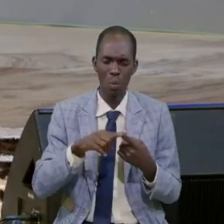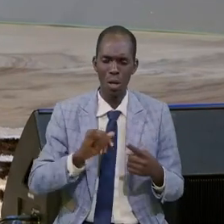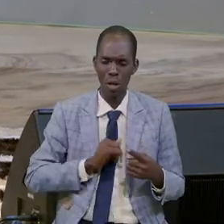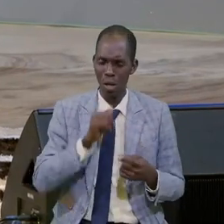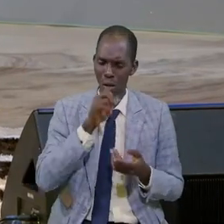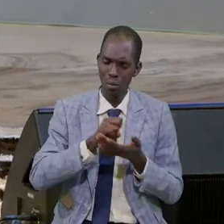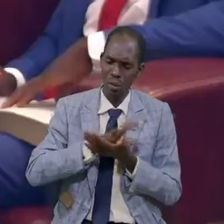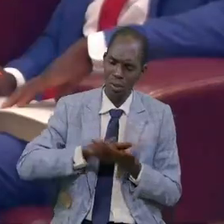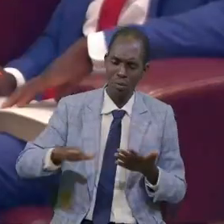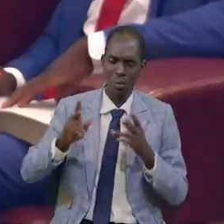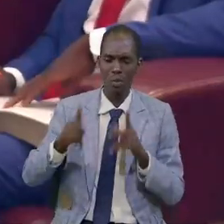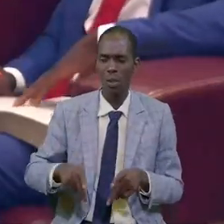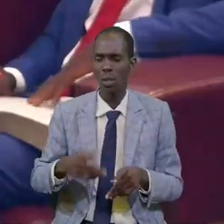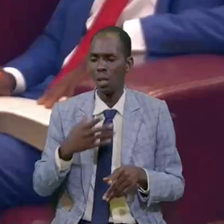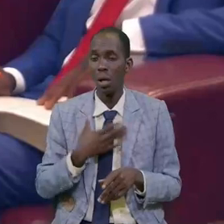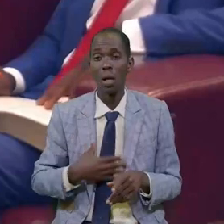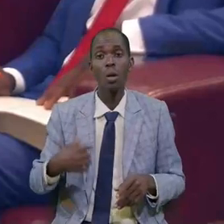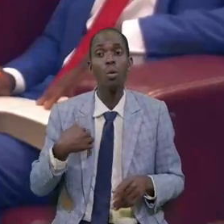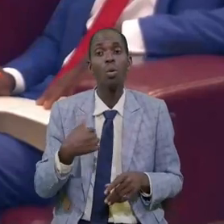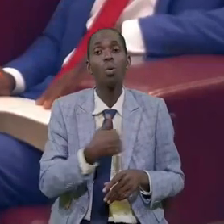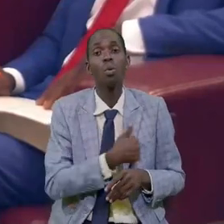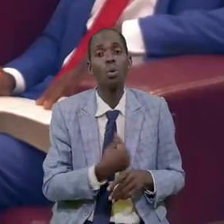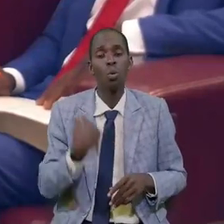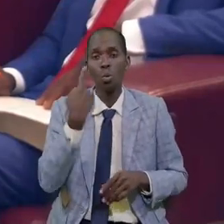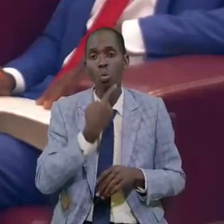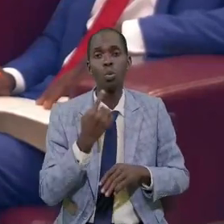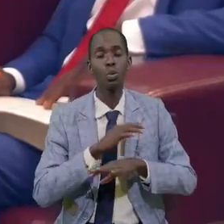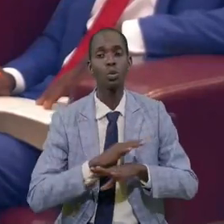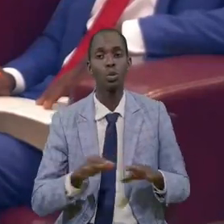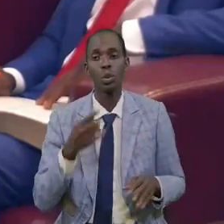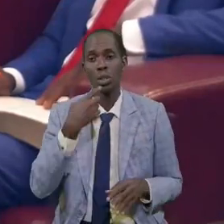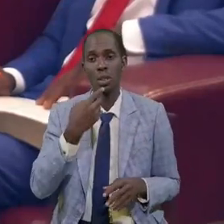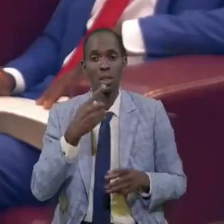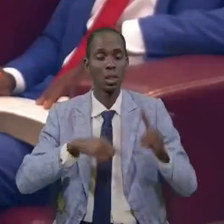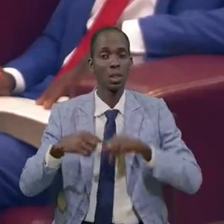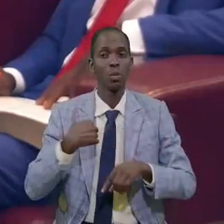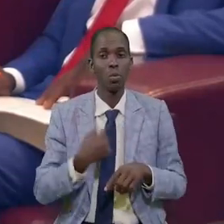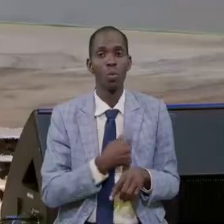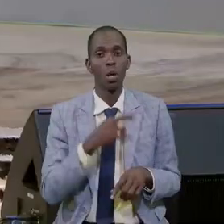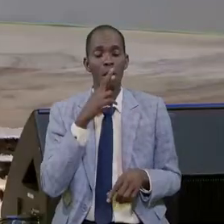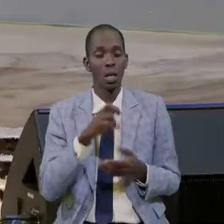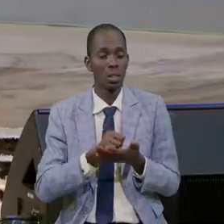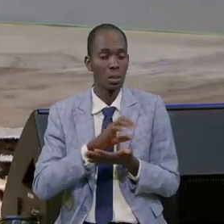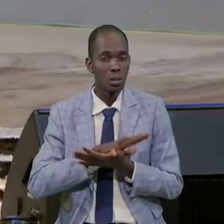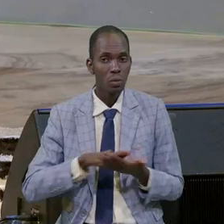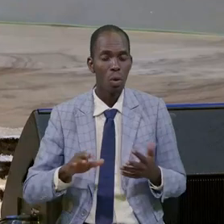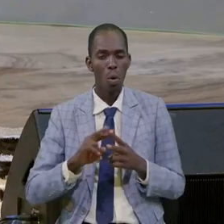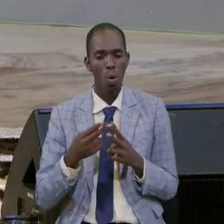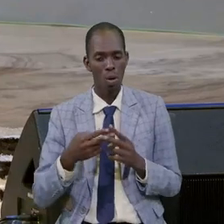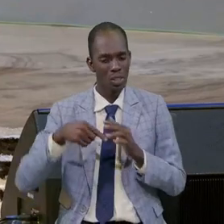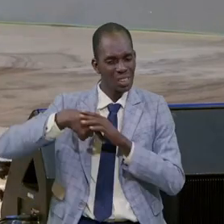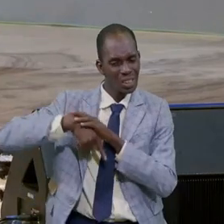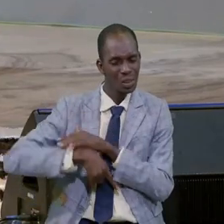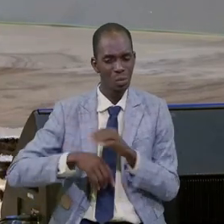la vie sanctifiée. Cependant, même nous-mêmes qui ne professent pas être sanctifiés, nous qui ne sommes pas